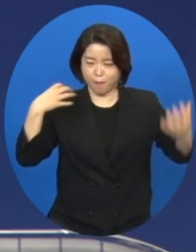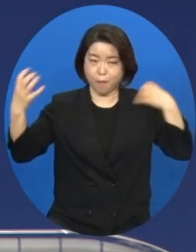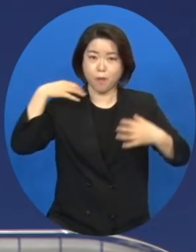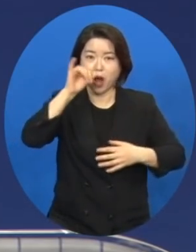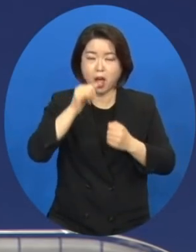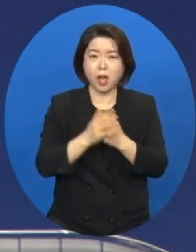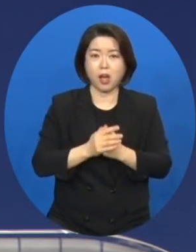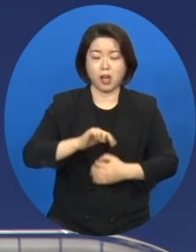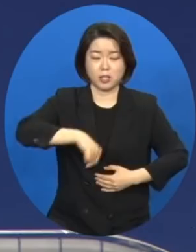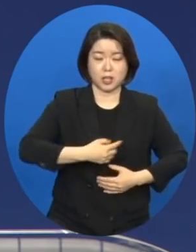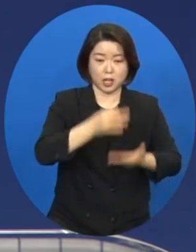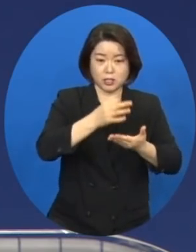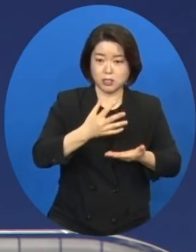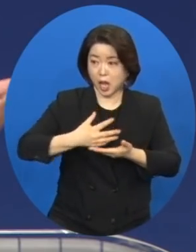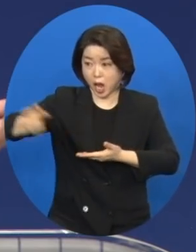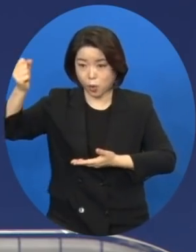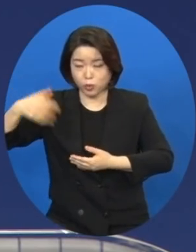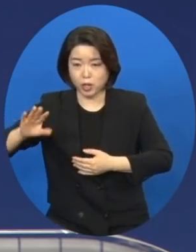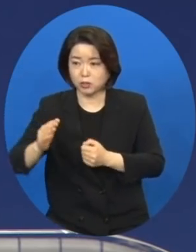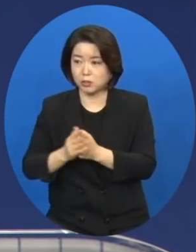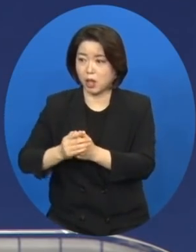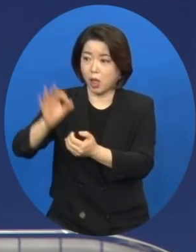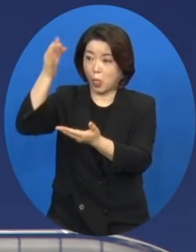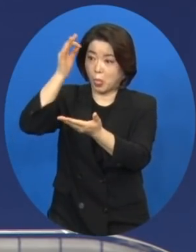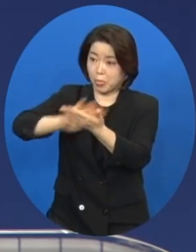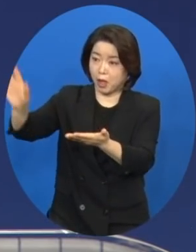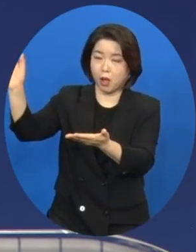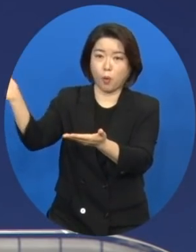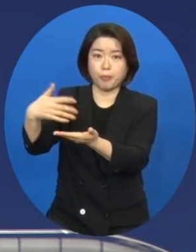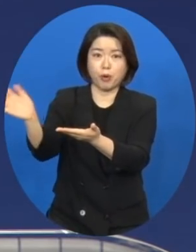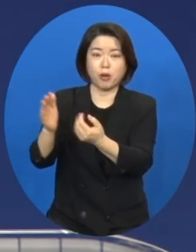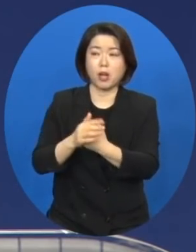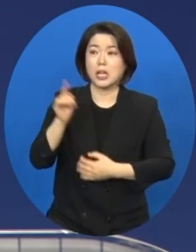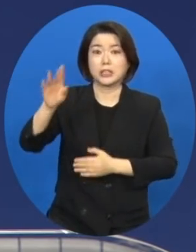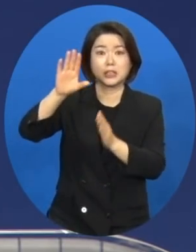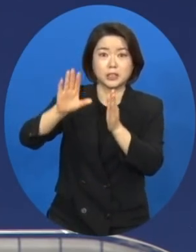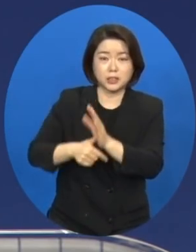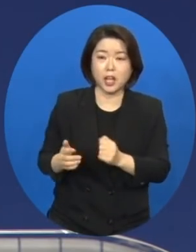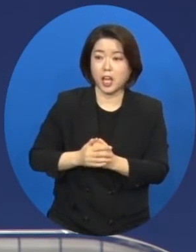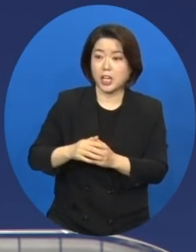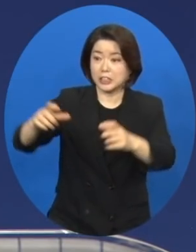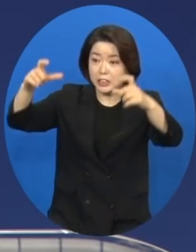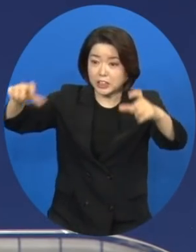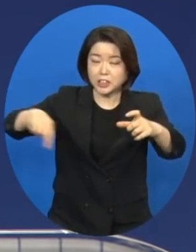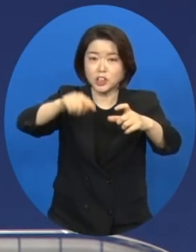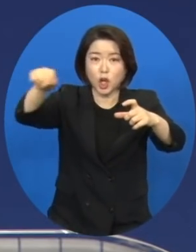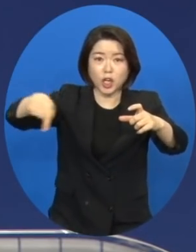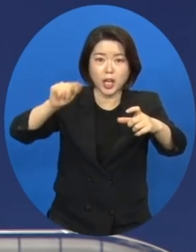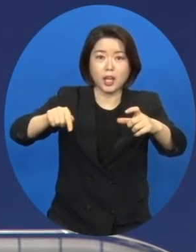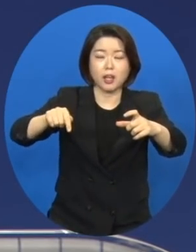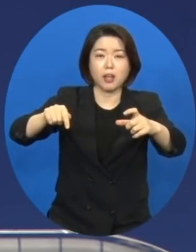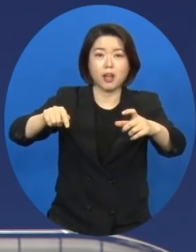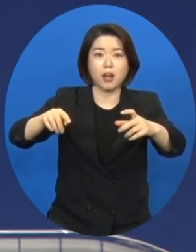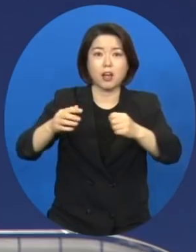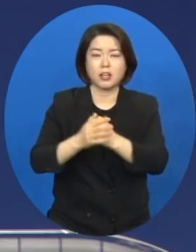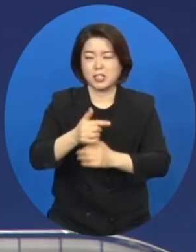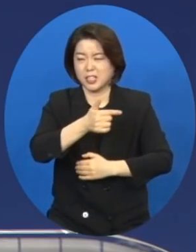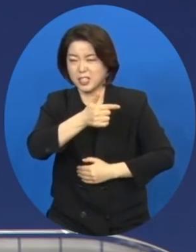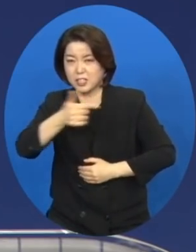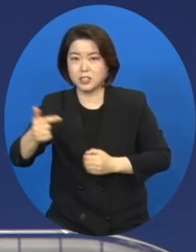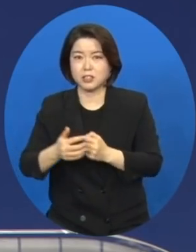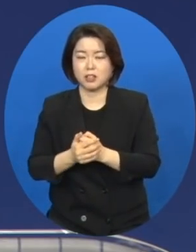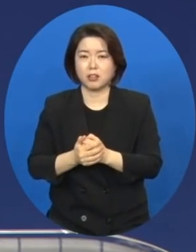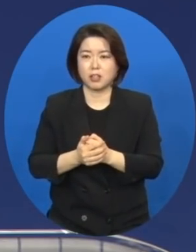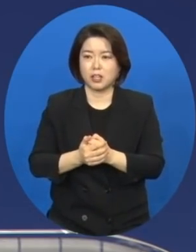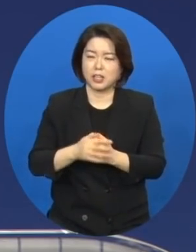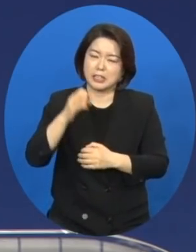나갔는데 다 탕진해버렸습니다. 돈이 하나도 남지 않았어요. 두 번째, 하필 그때의 그 지역에 큰, 그냥